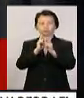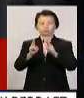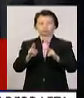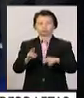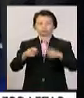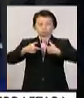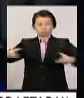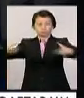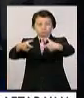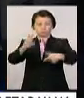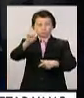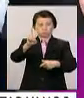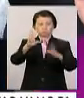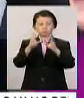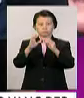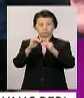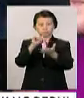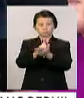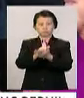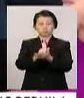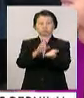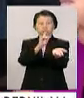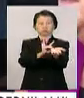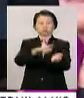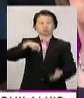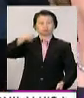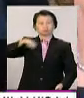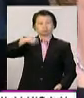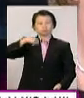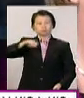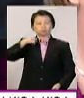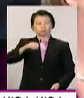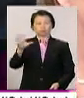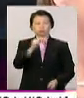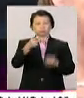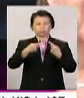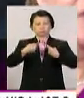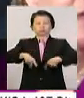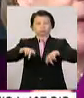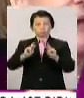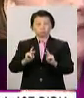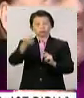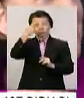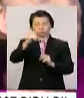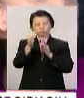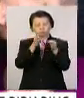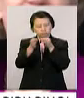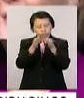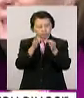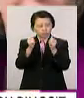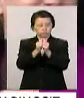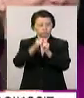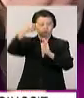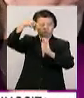di sidang kemuncak ini, Datuk Seri Dr. Wan Azizah mengambil kesempatan untuk menerangkan dengan